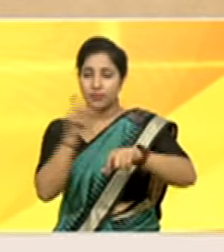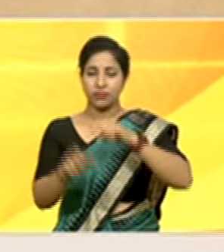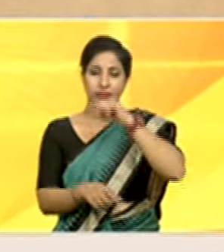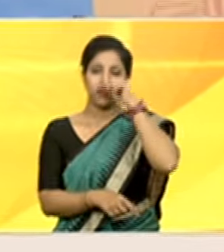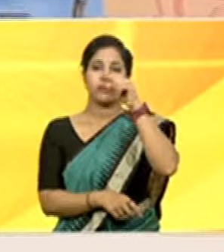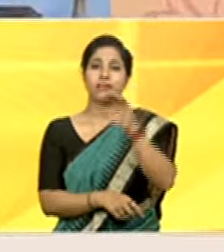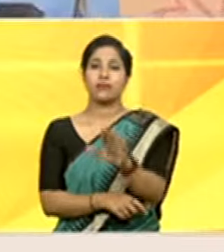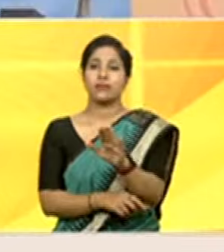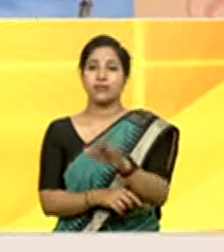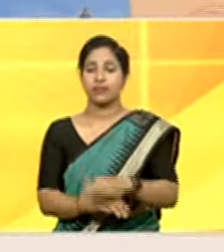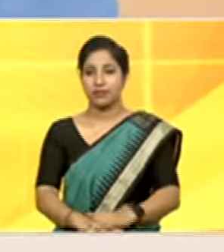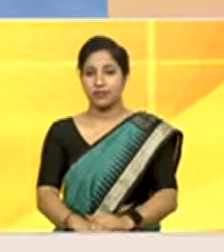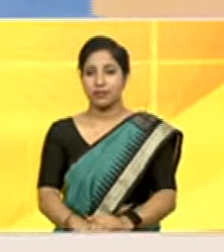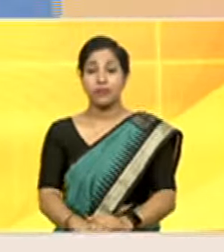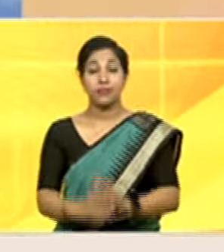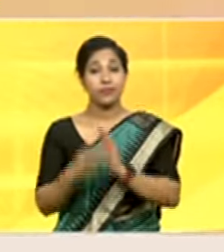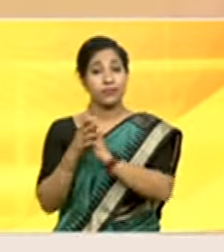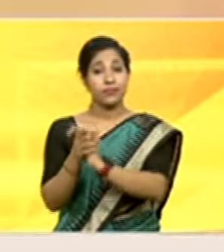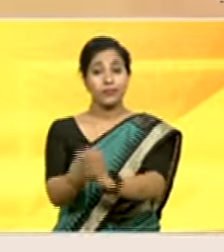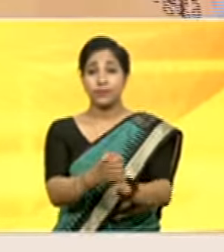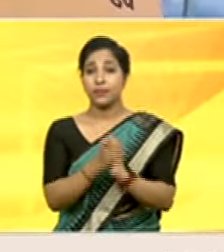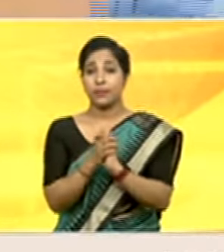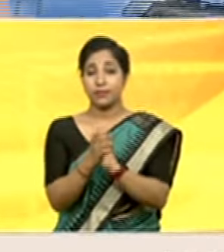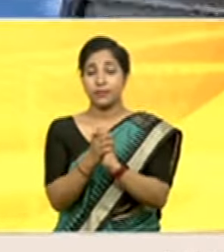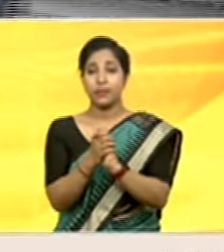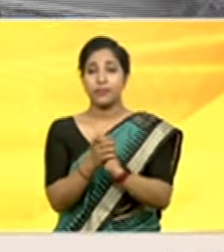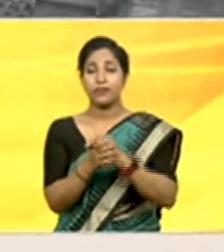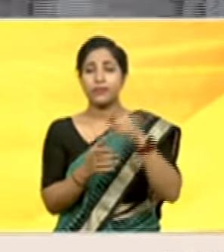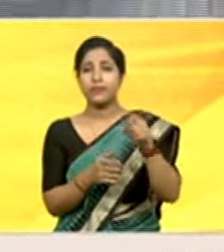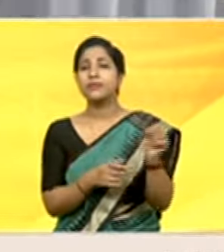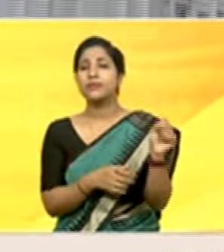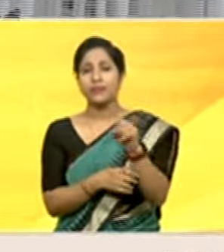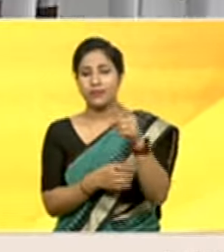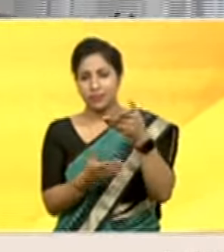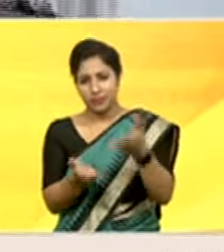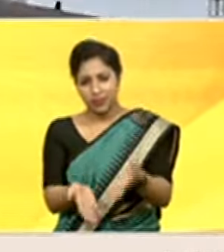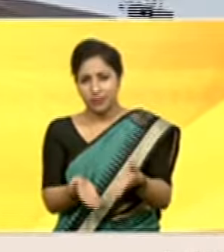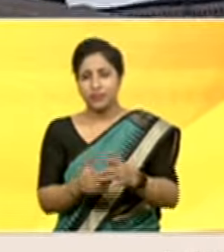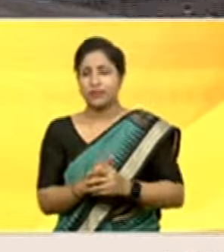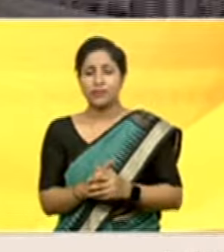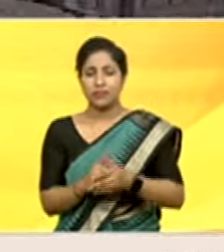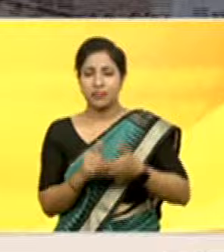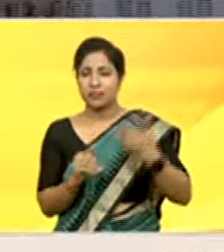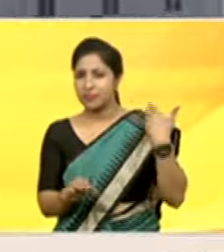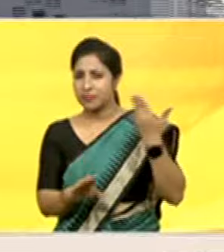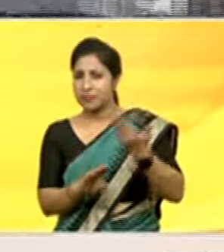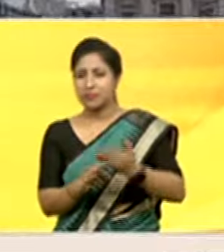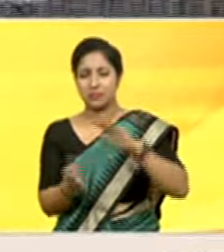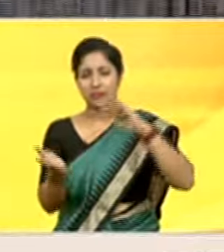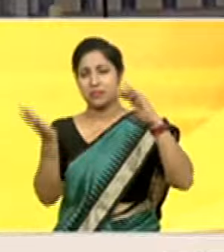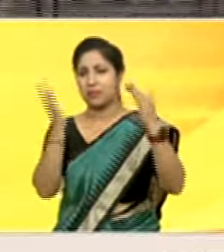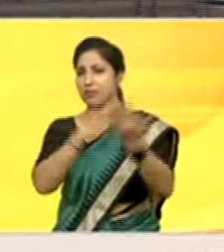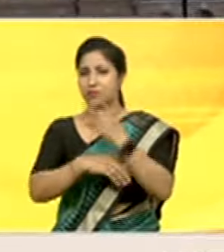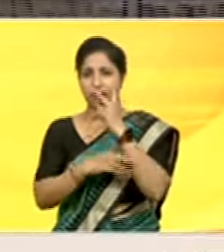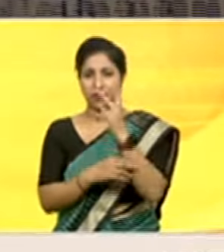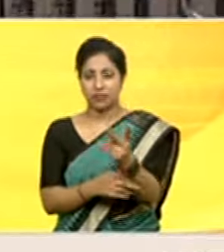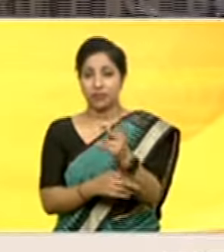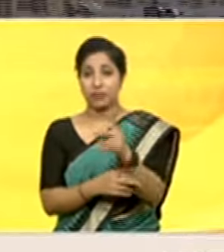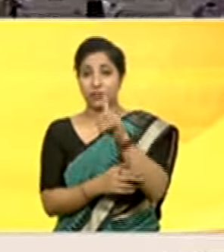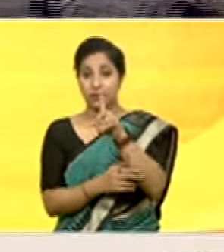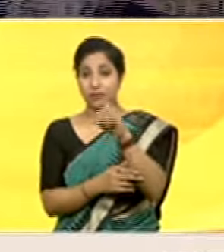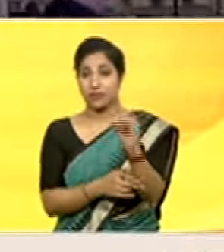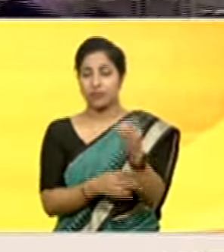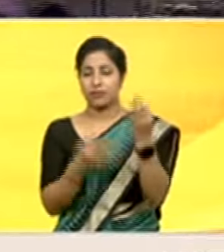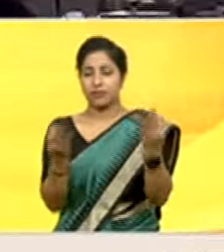होता है साथियों इस महिने पुरी दुनिया ने दस्वे